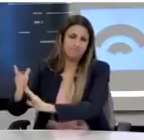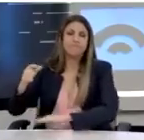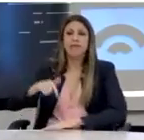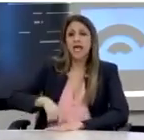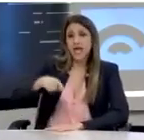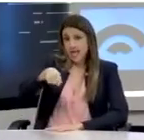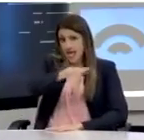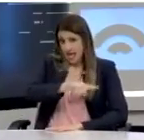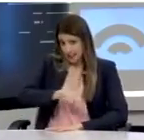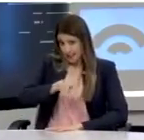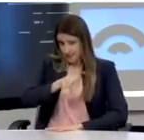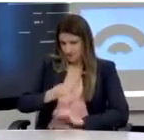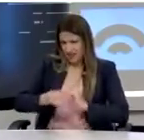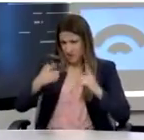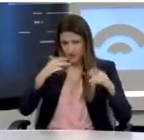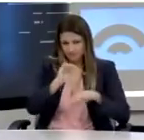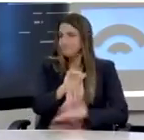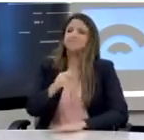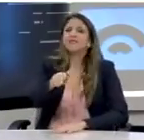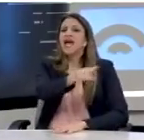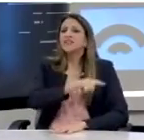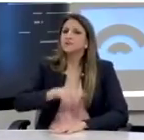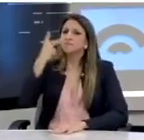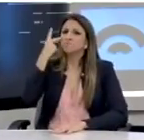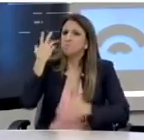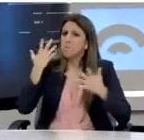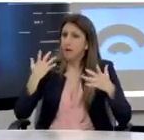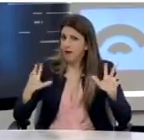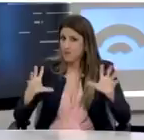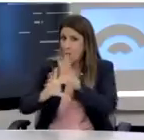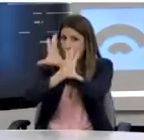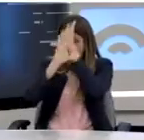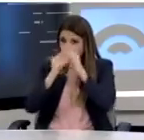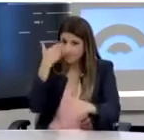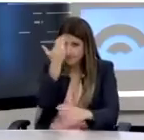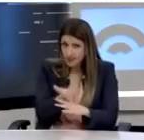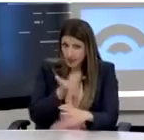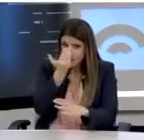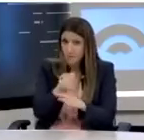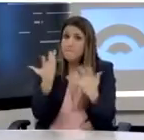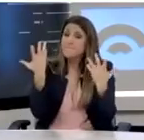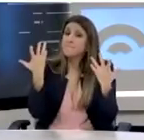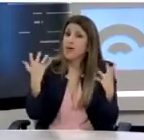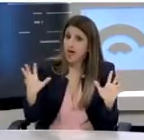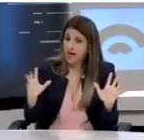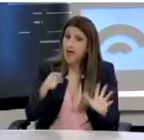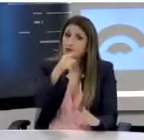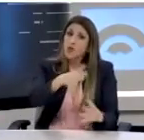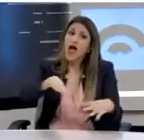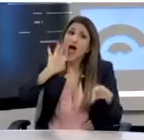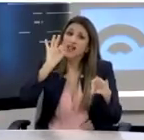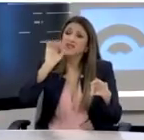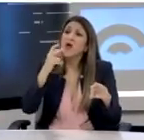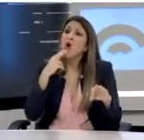οι κέρυες και κομβικές διαπραγματευτικές μας θέσεις έχουν υλοποιηθεί, αρχίσατε να μιλάτε για